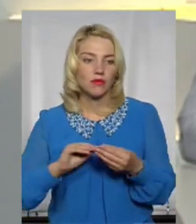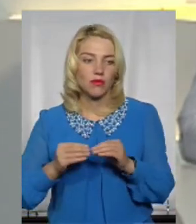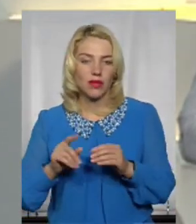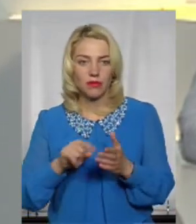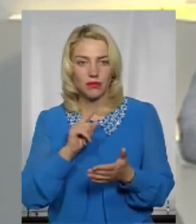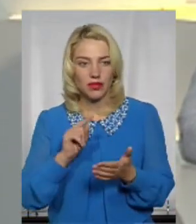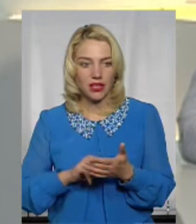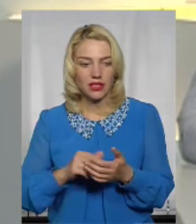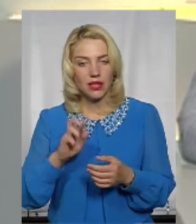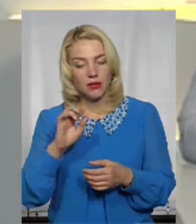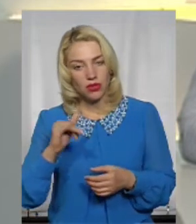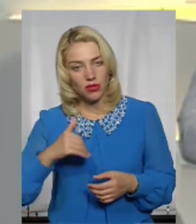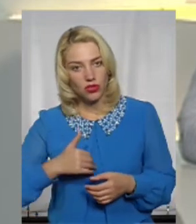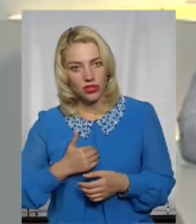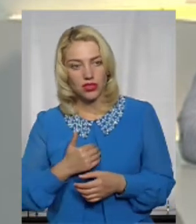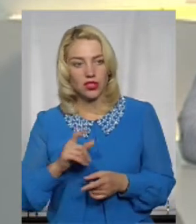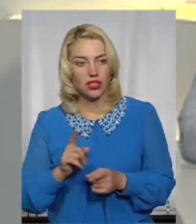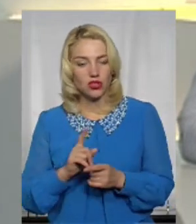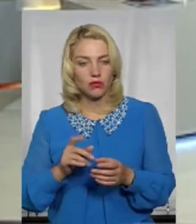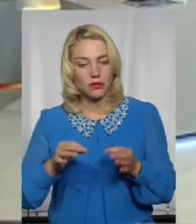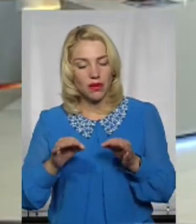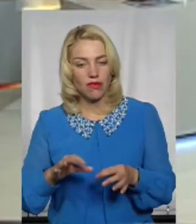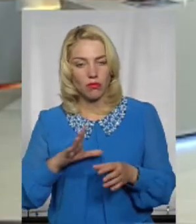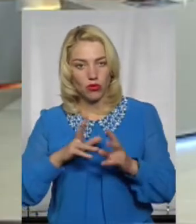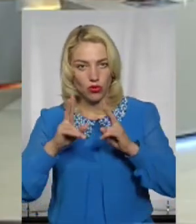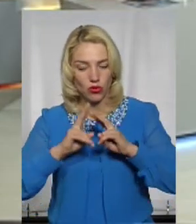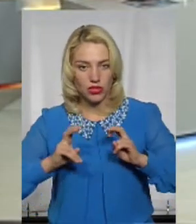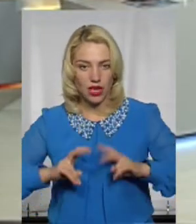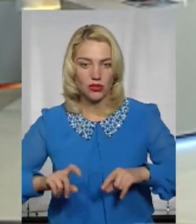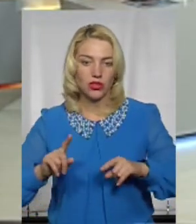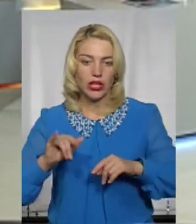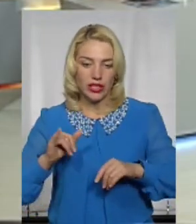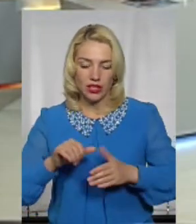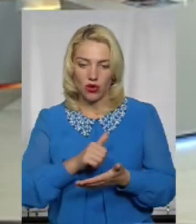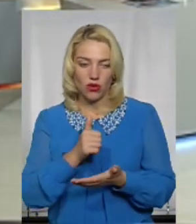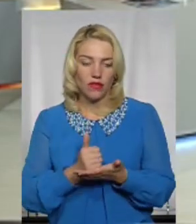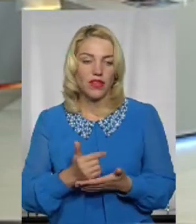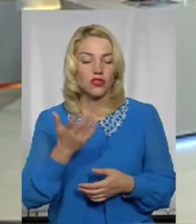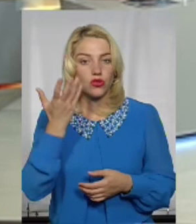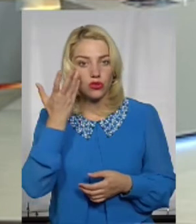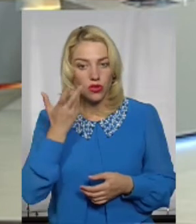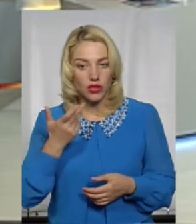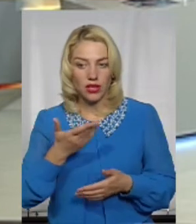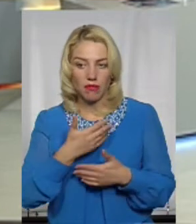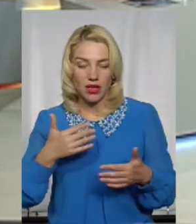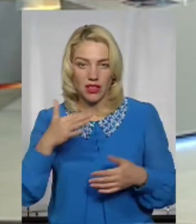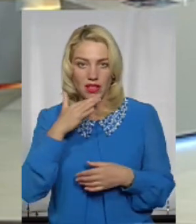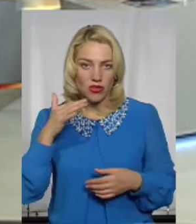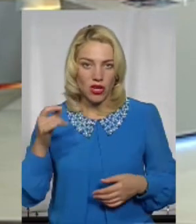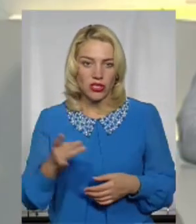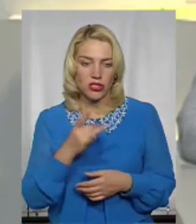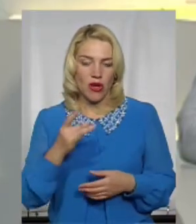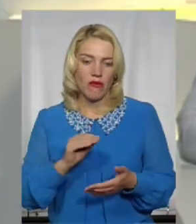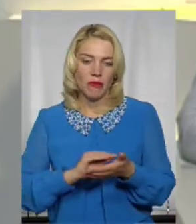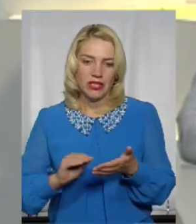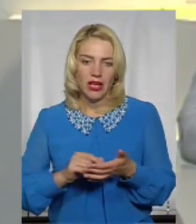і питання. Я би хотіла, щоб справедливо було розглянуто. І саме головне, що коли ми неодноразово писали,